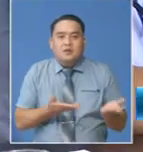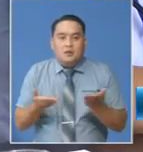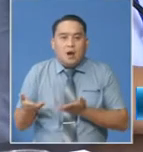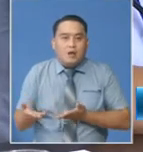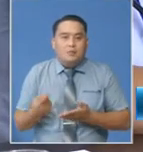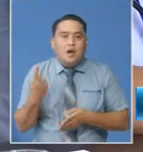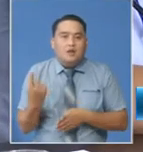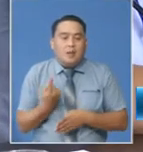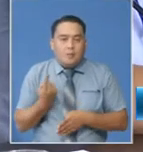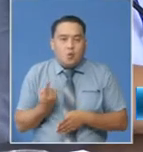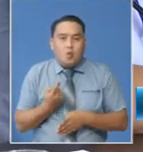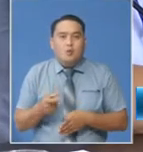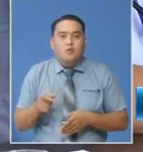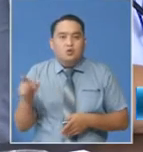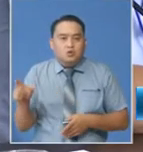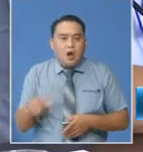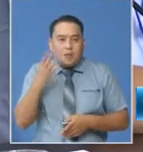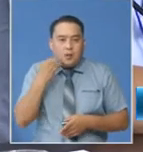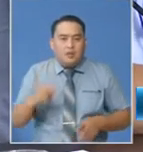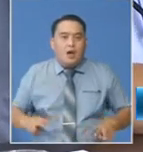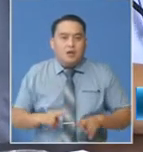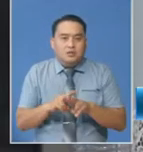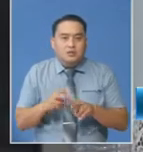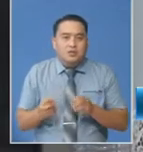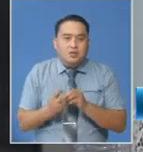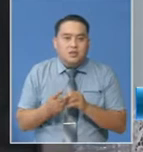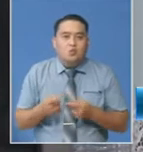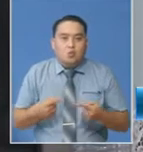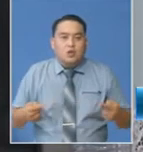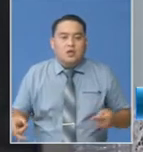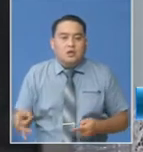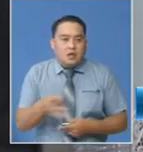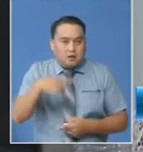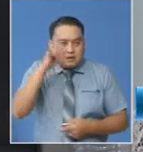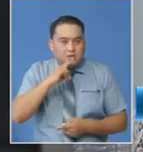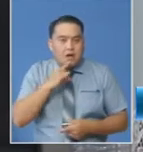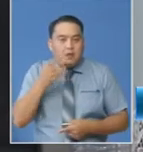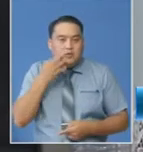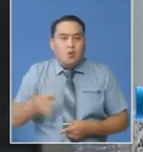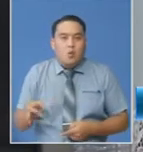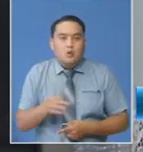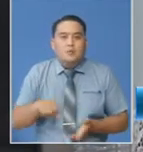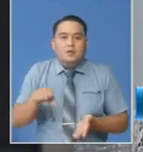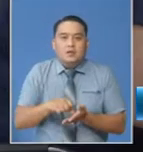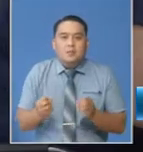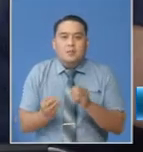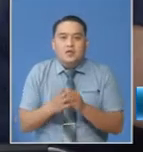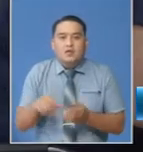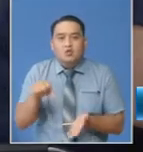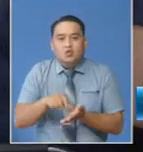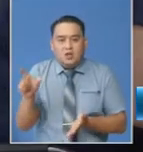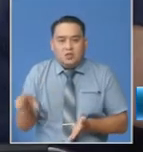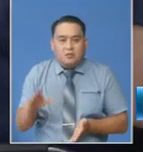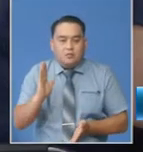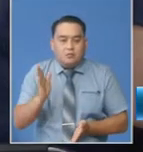одному молодому предпринимателю с Алматы, Астаны и 13 других регионов Казахстана. Алматинская область представлена